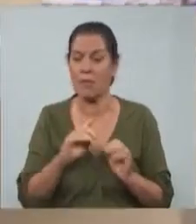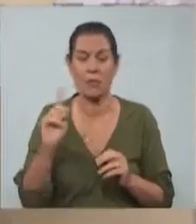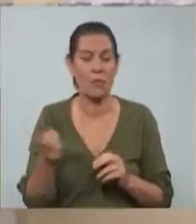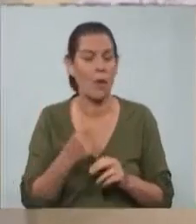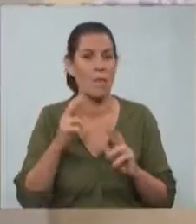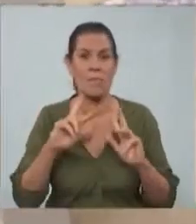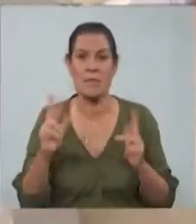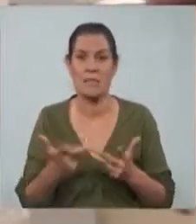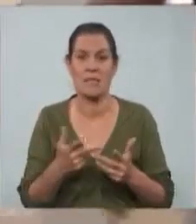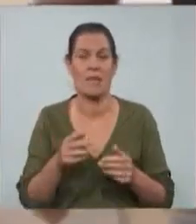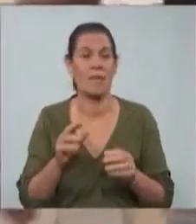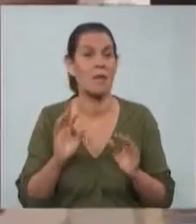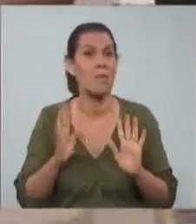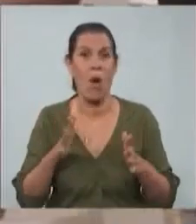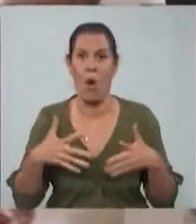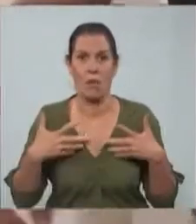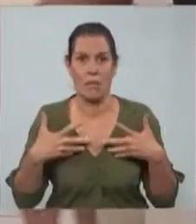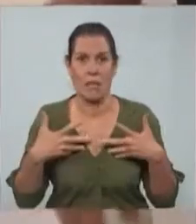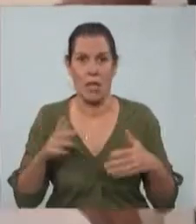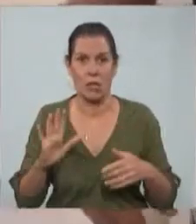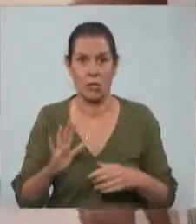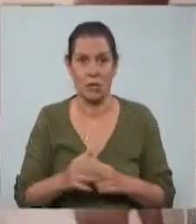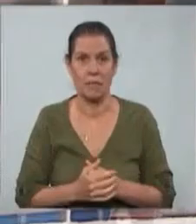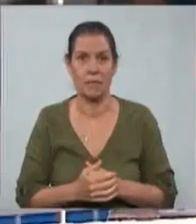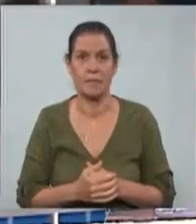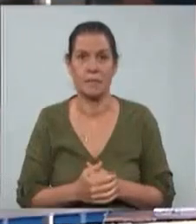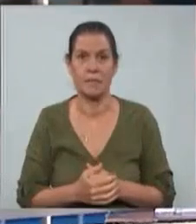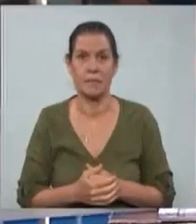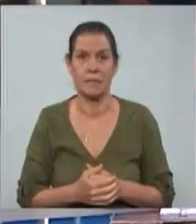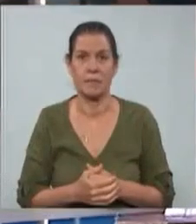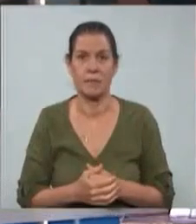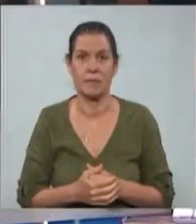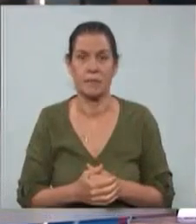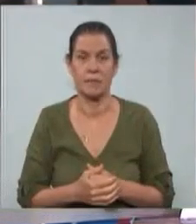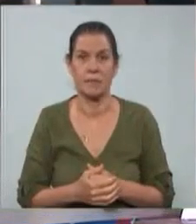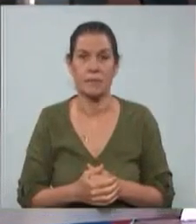אמיתית. הלוואי וזה יצליח. עכשיו